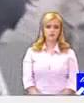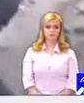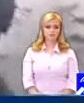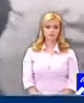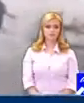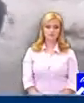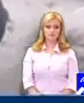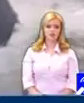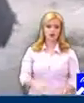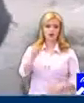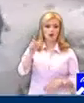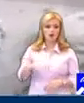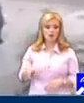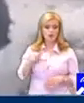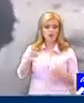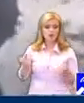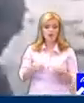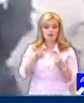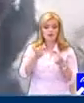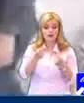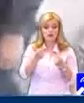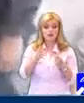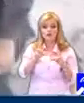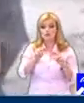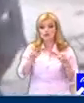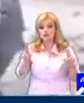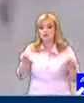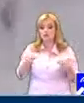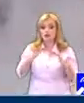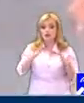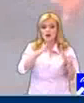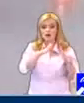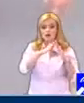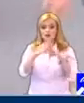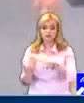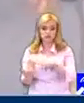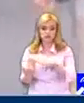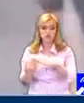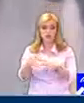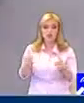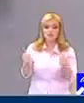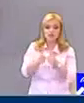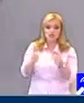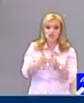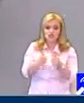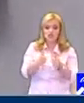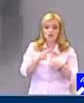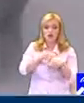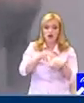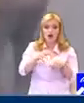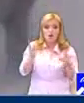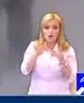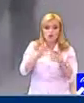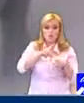Un localnic a fost salvat ca prin minune. Casa îi fusese îngropată în cenușă și dărâmată parțial. Vecinii și echipele de intervenție au reușit să-l